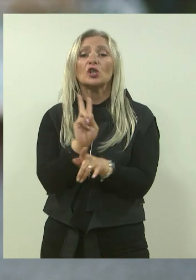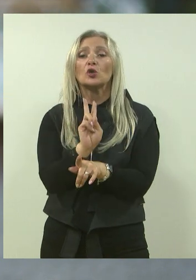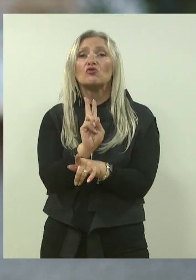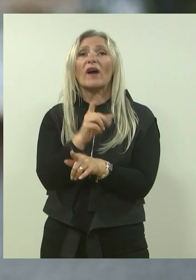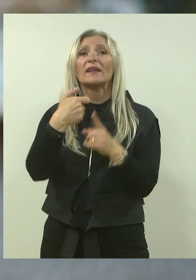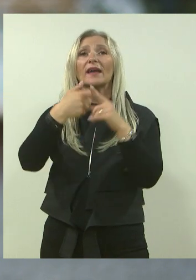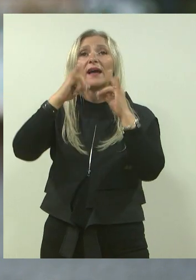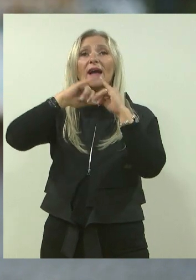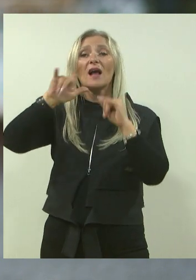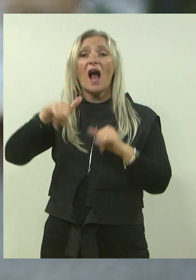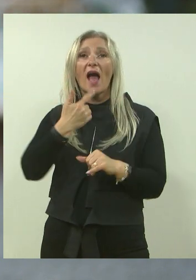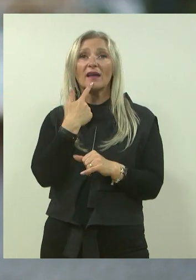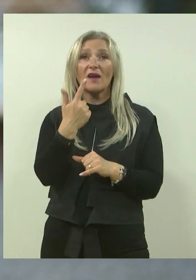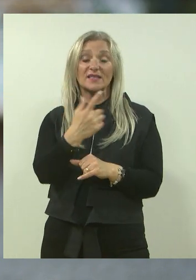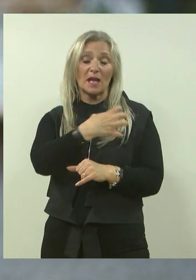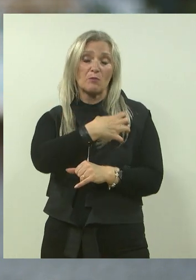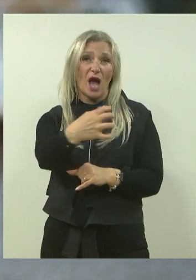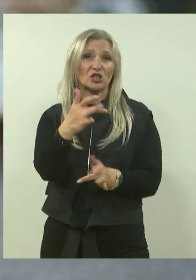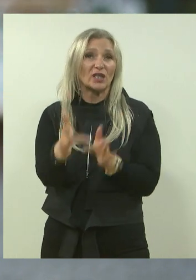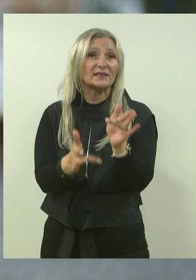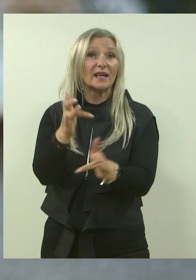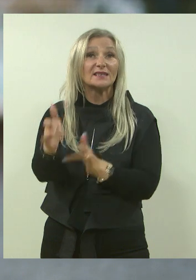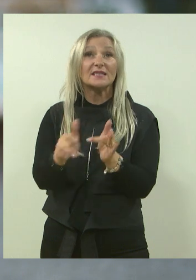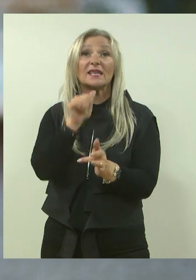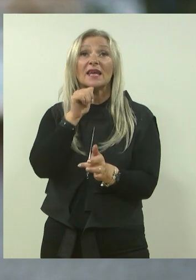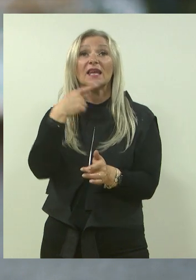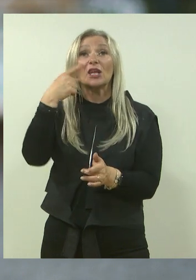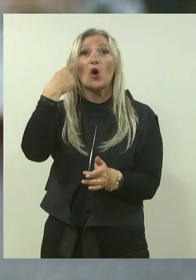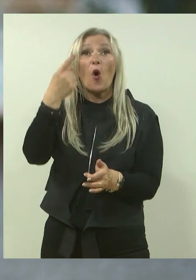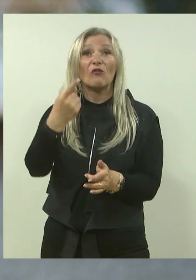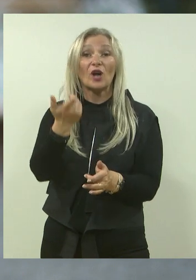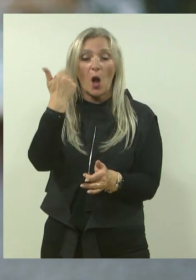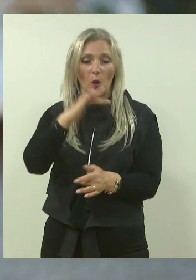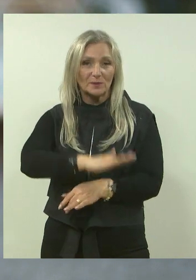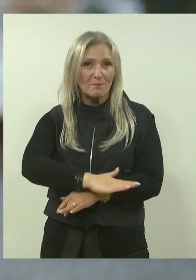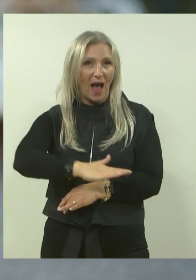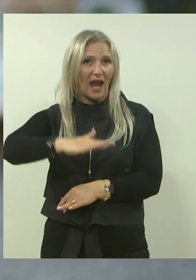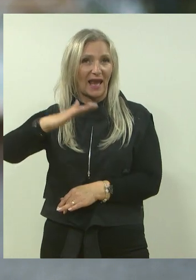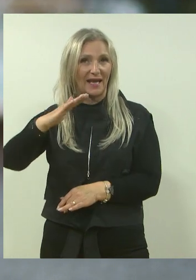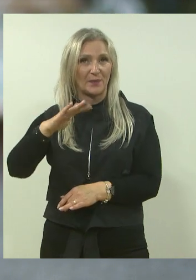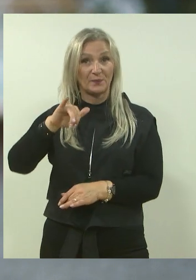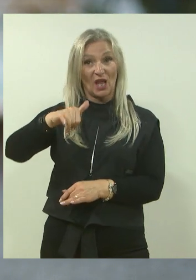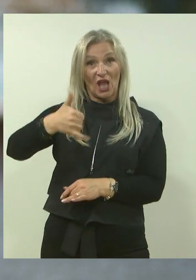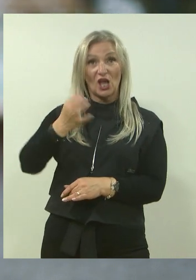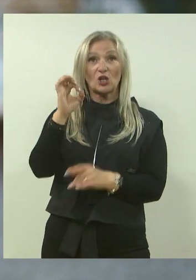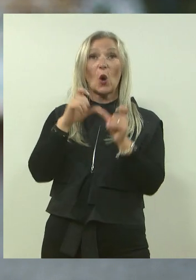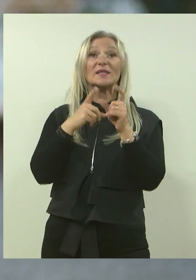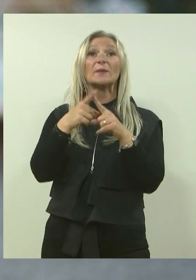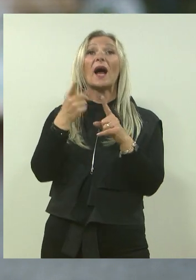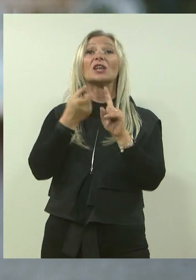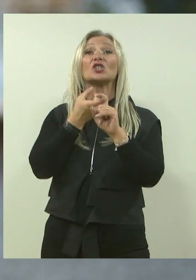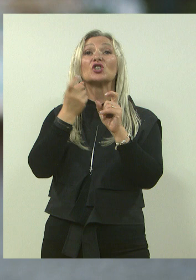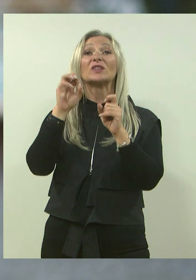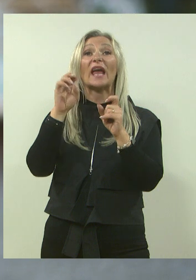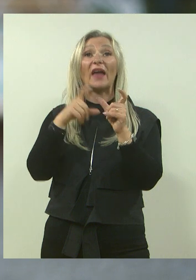očuvanju kajkavske baštine, tradicije i kajkavskog narječja od najranije dobi. Josipa i Štefek tako su krenuli na